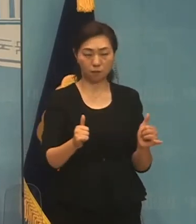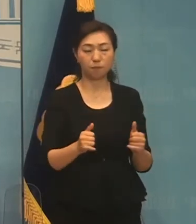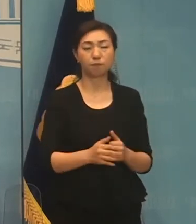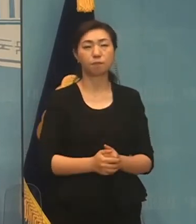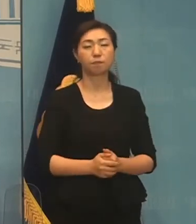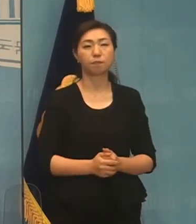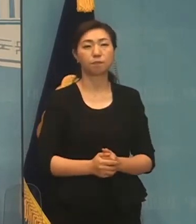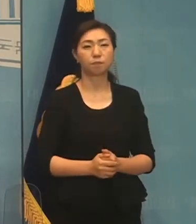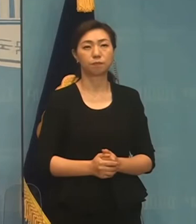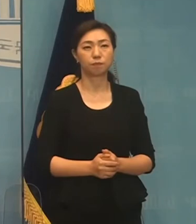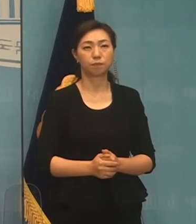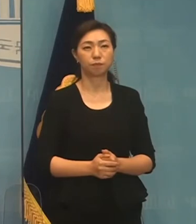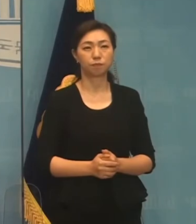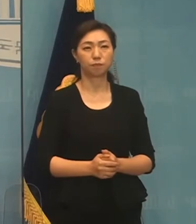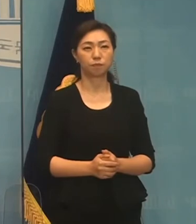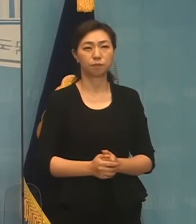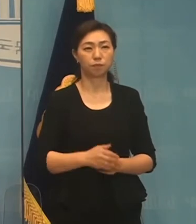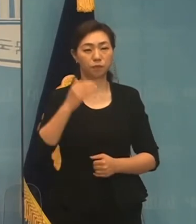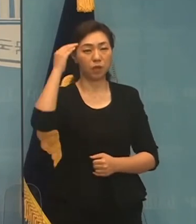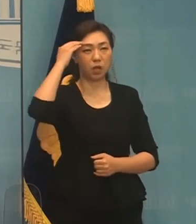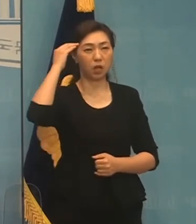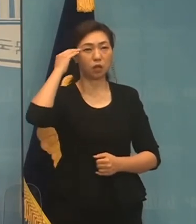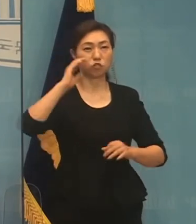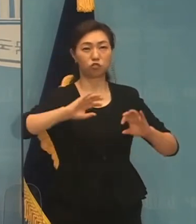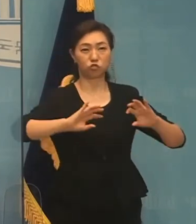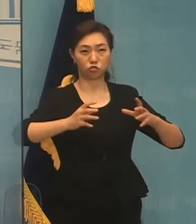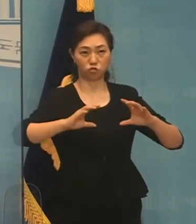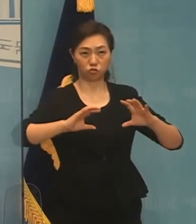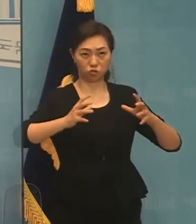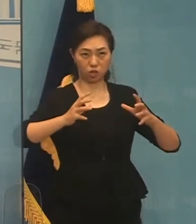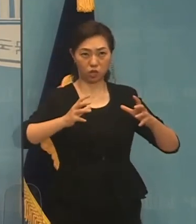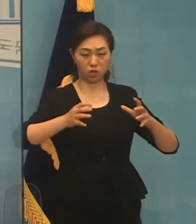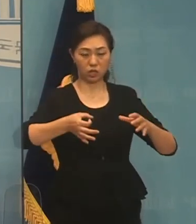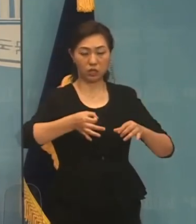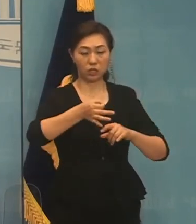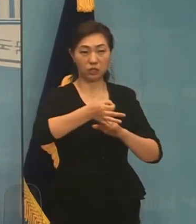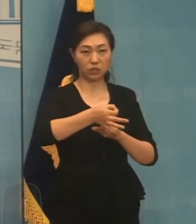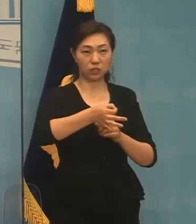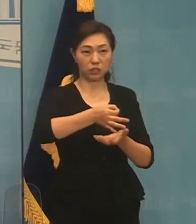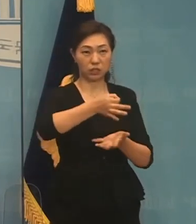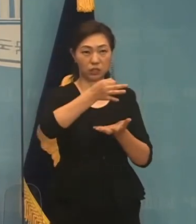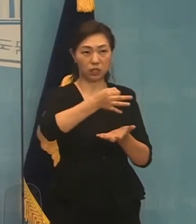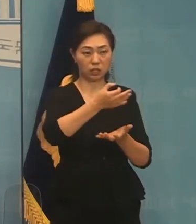국가의 자금 이동 명령에